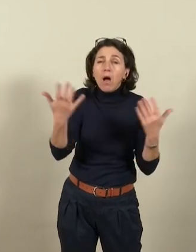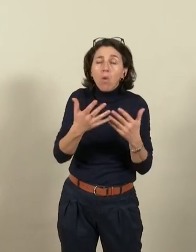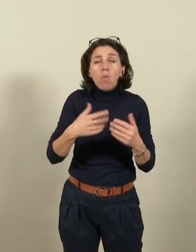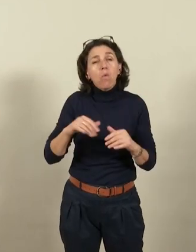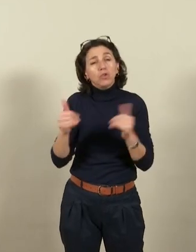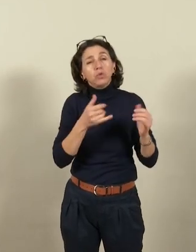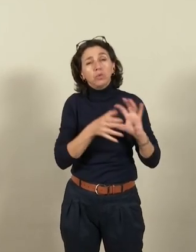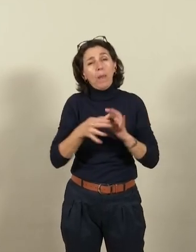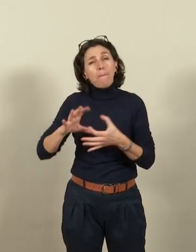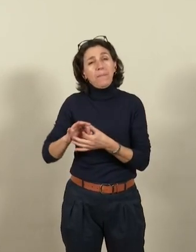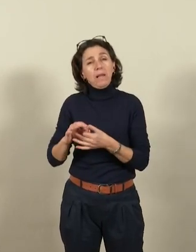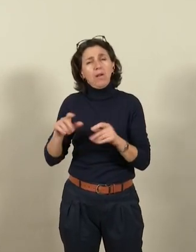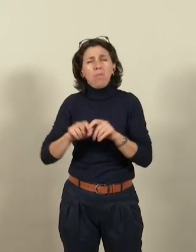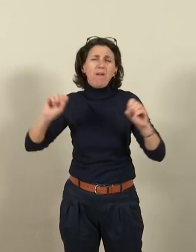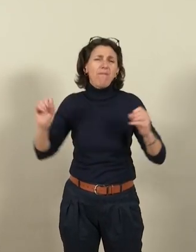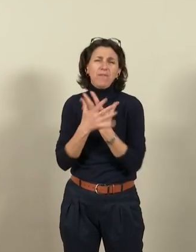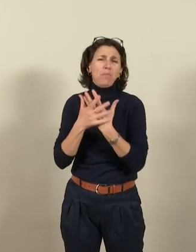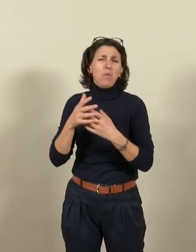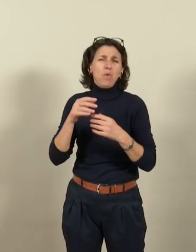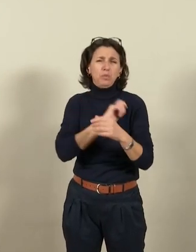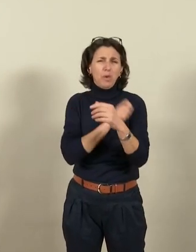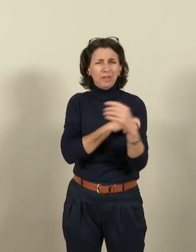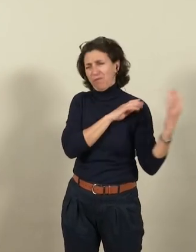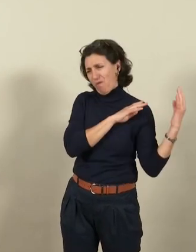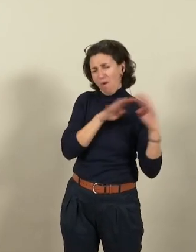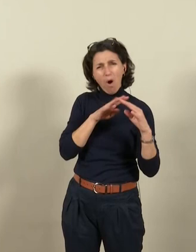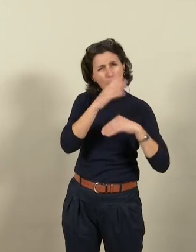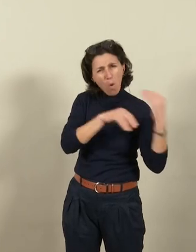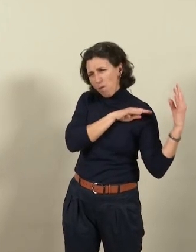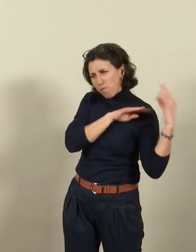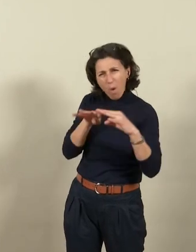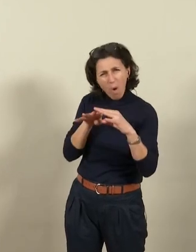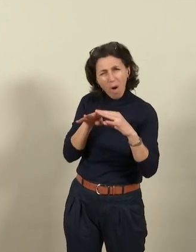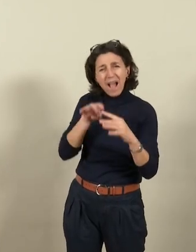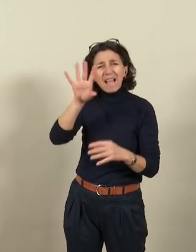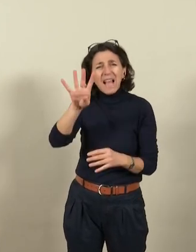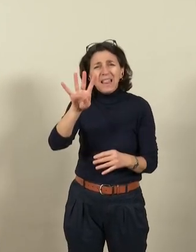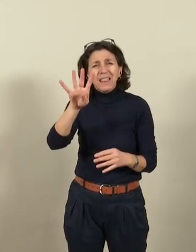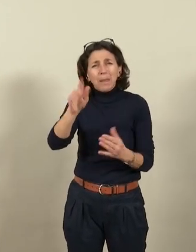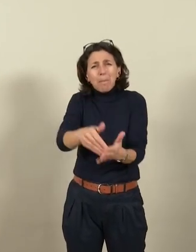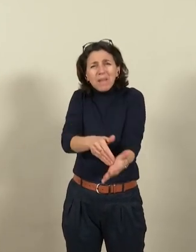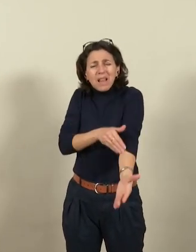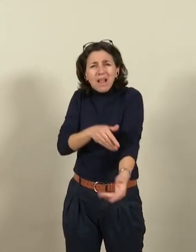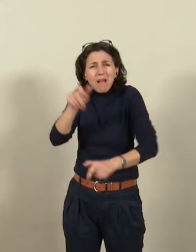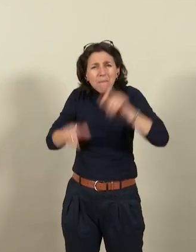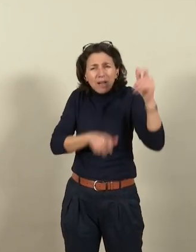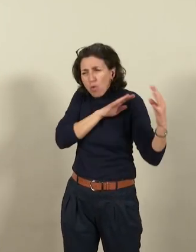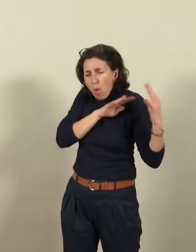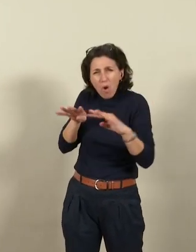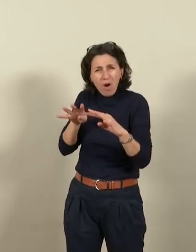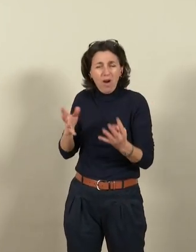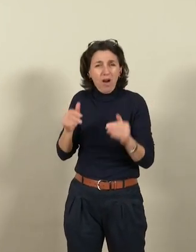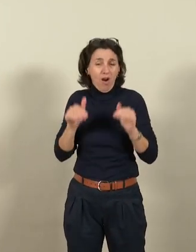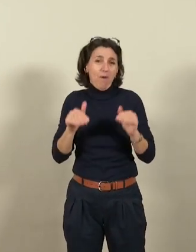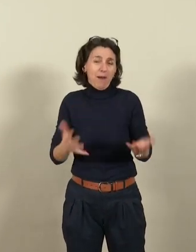l'événement sportif le plus regardé dans le monde c'est 4 milliards de téléspectateurs donc c'est aussi